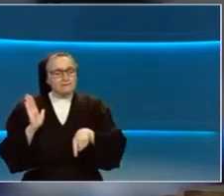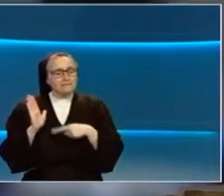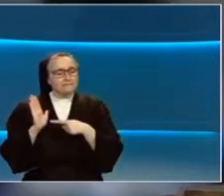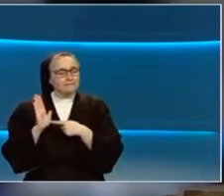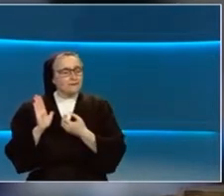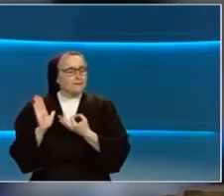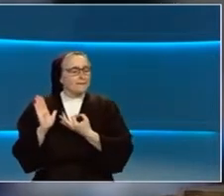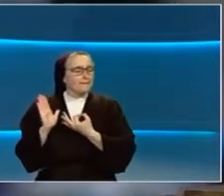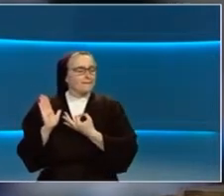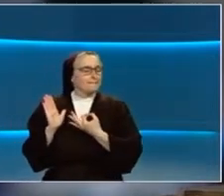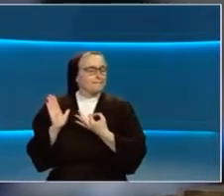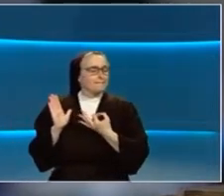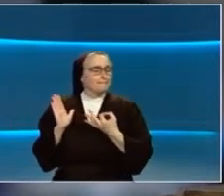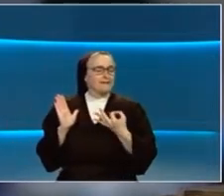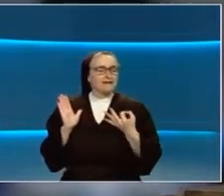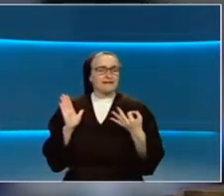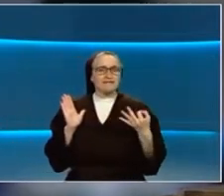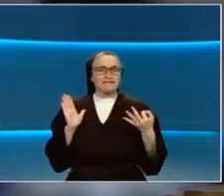Immaculata,